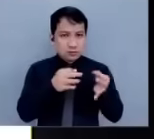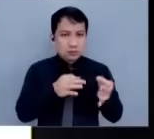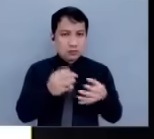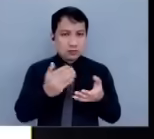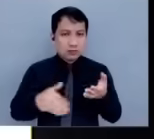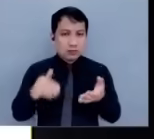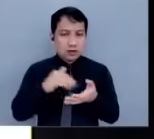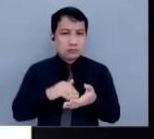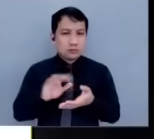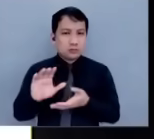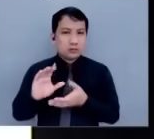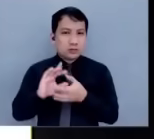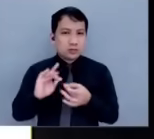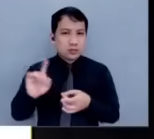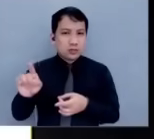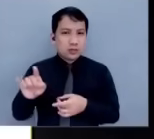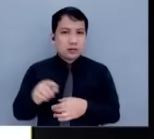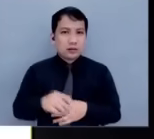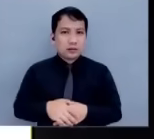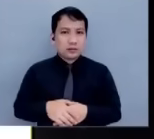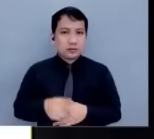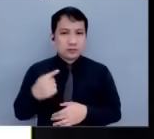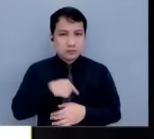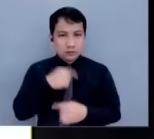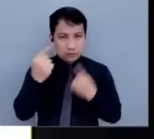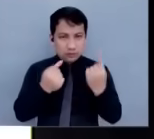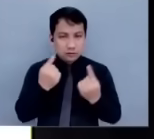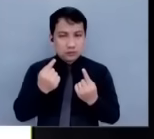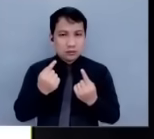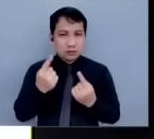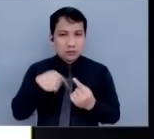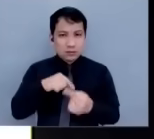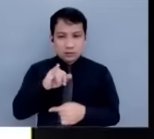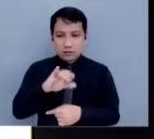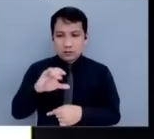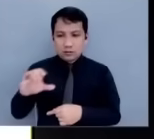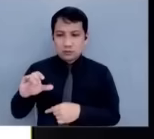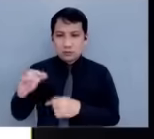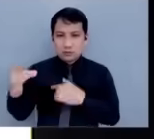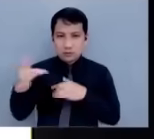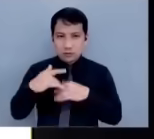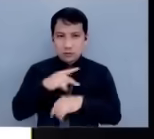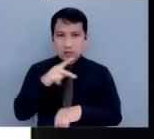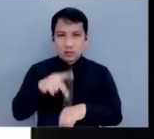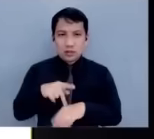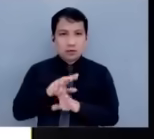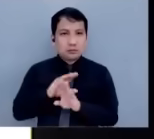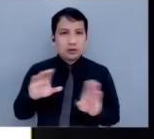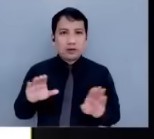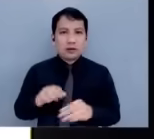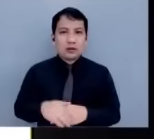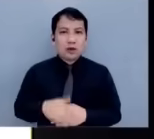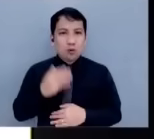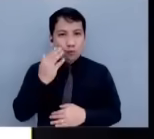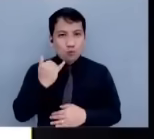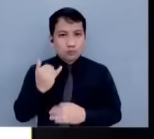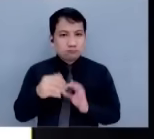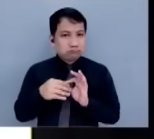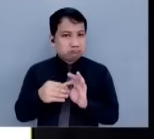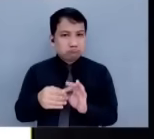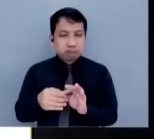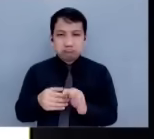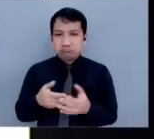over. Our concerns with the jurisdiction of the ICC in the Philippines and why it is